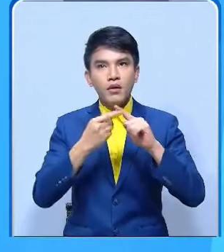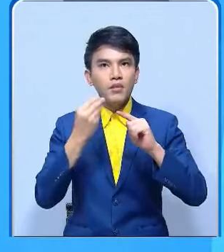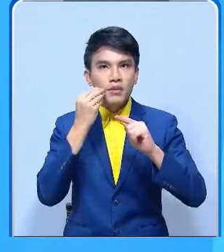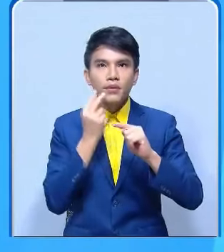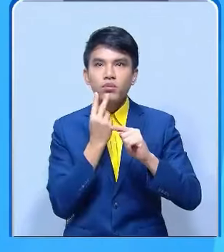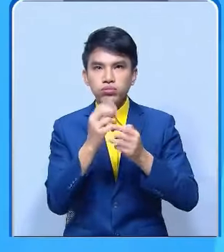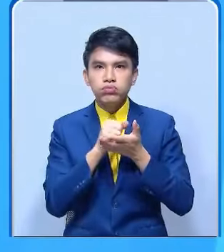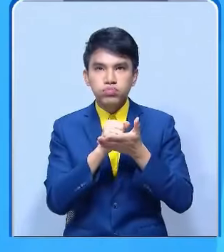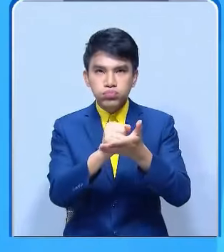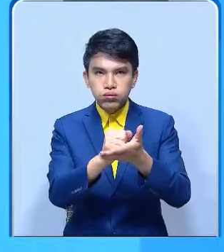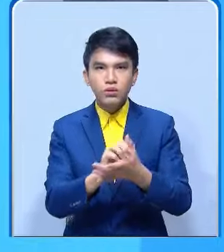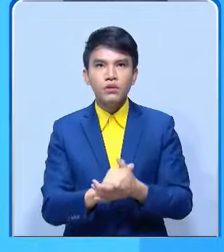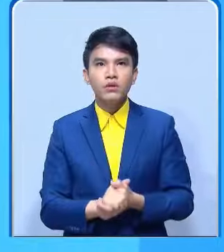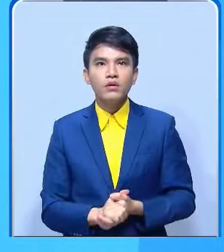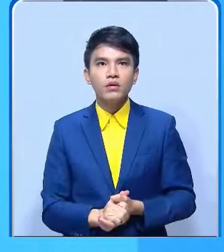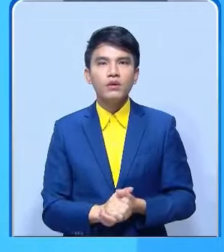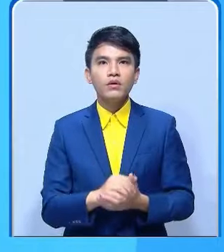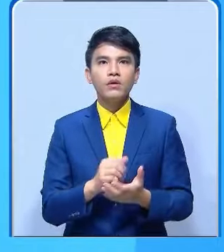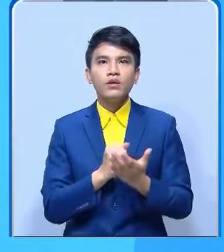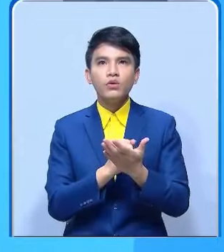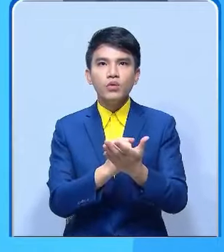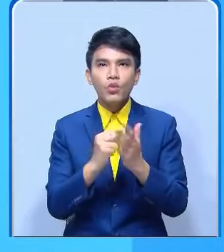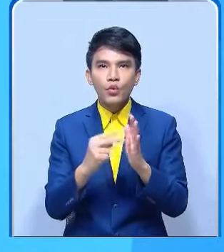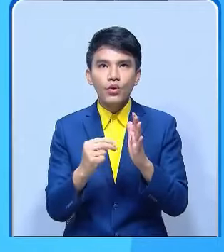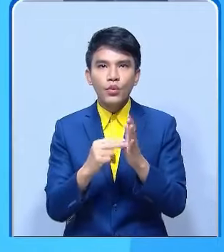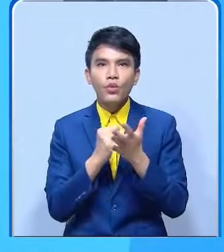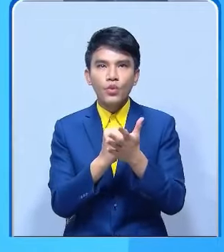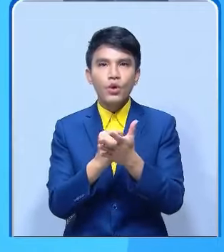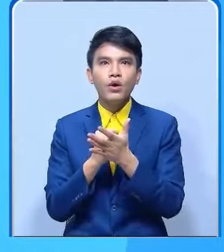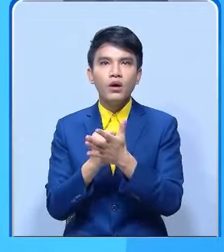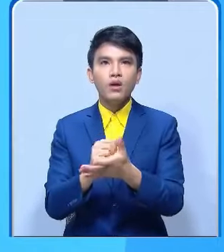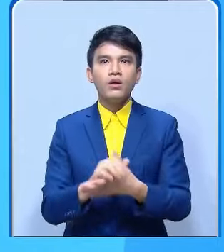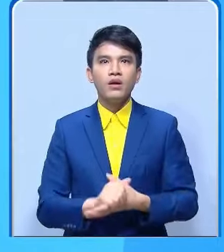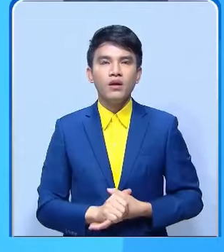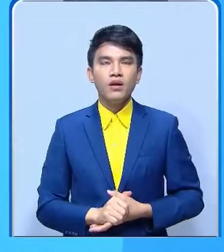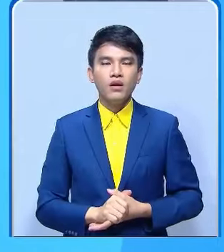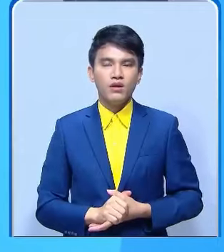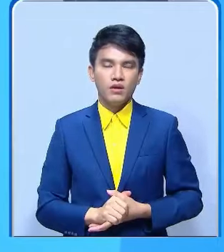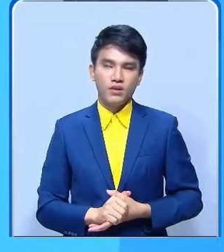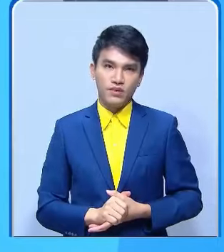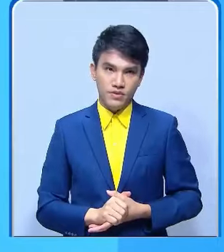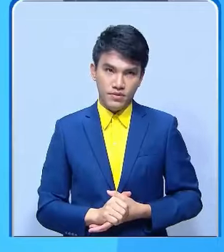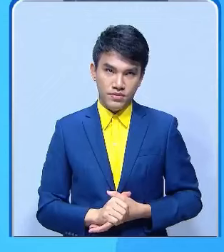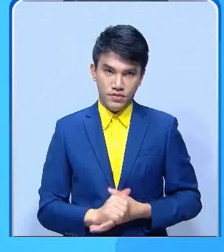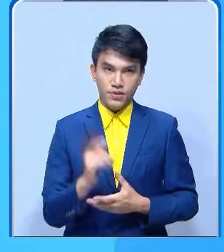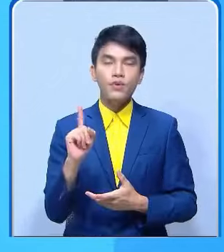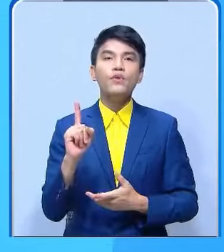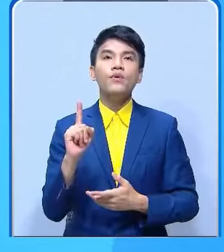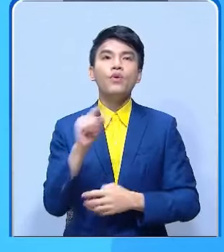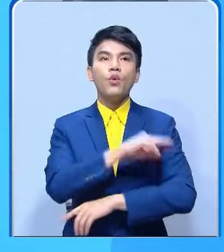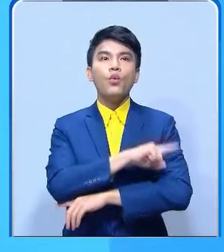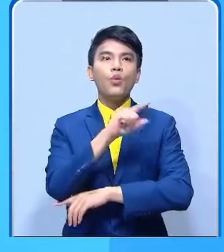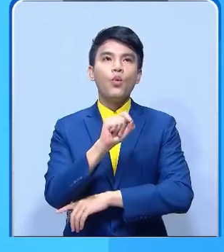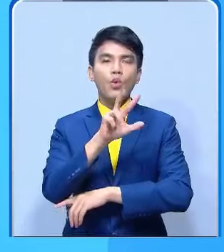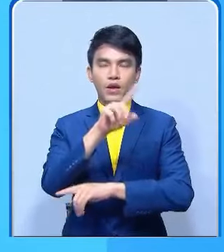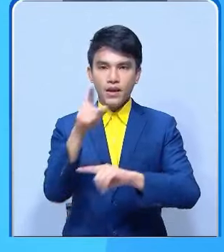มาช่วย นุ่นเพื่อนบ้านนู้นดีแล้วเกินนี่มาช่วยกันนุ่นวิ่งมากันใหญ่แล้วเอานี่ก็23สิงหาคม